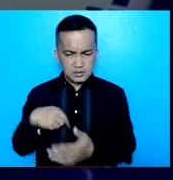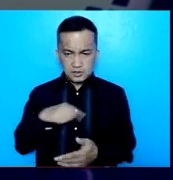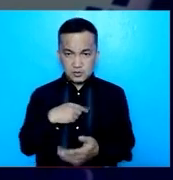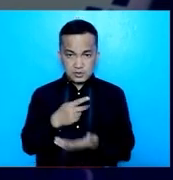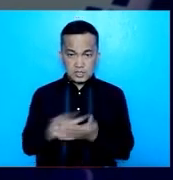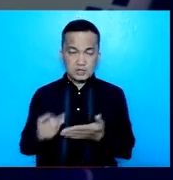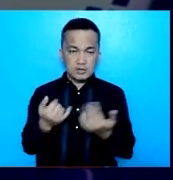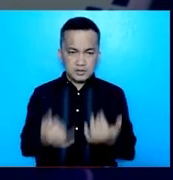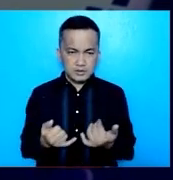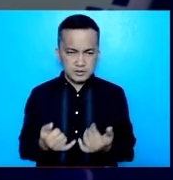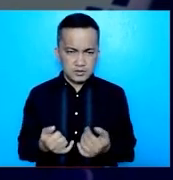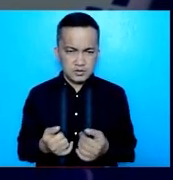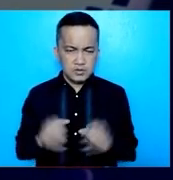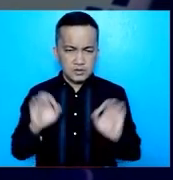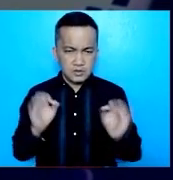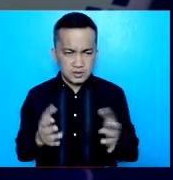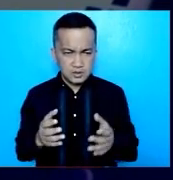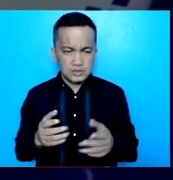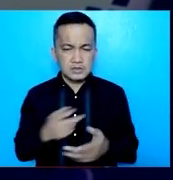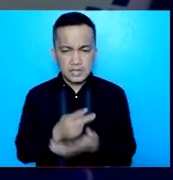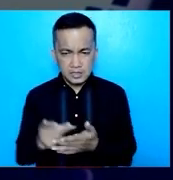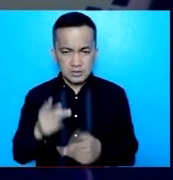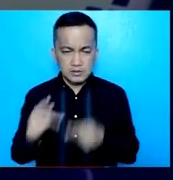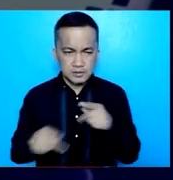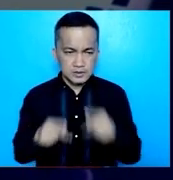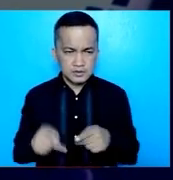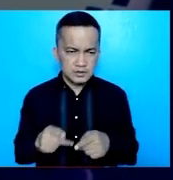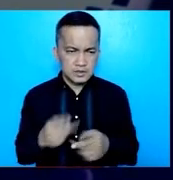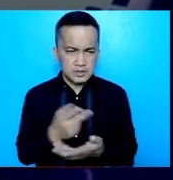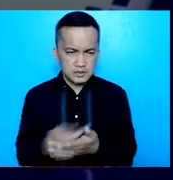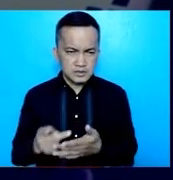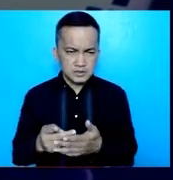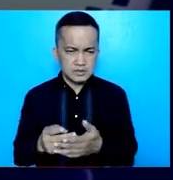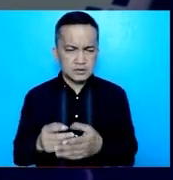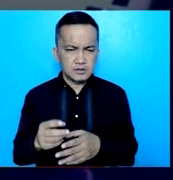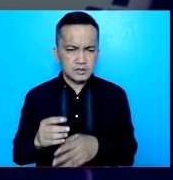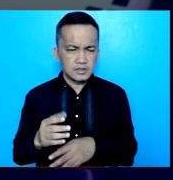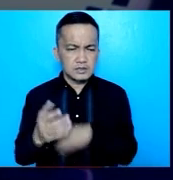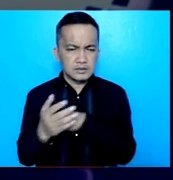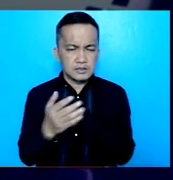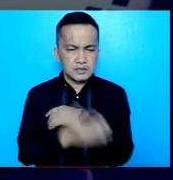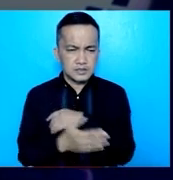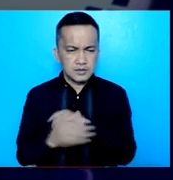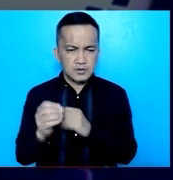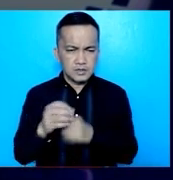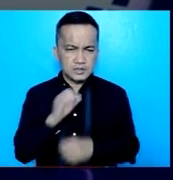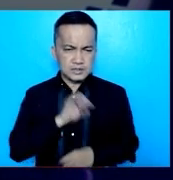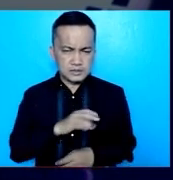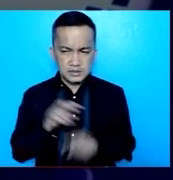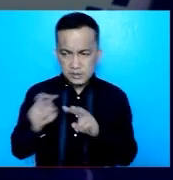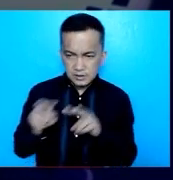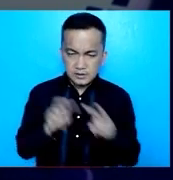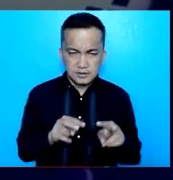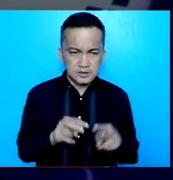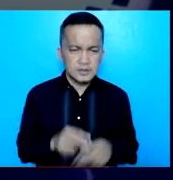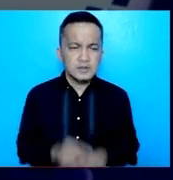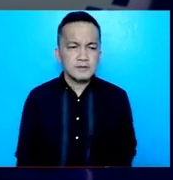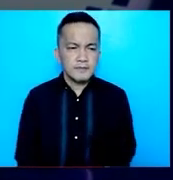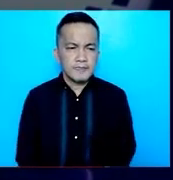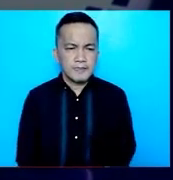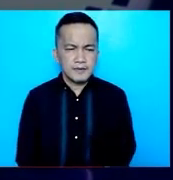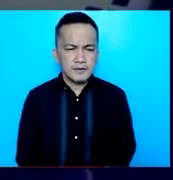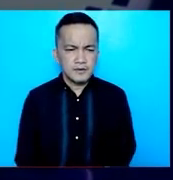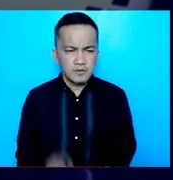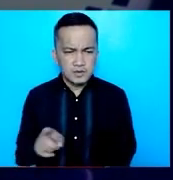araw, talo yung commuters, talo ang bayan, walang kita. Kasi tingin ko baka may mga walang movement sa